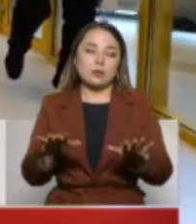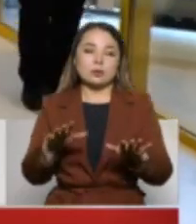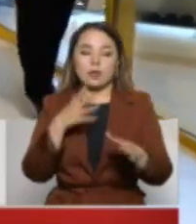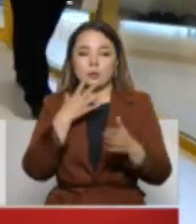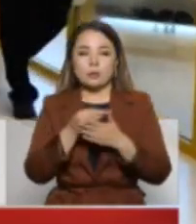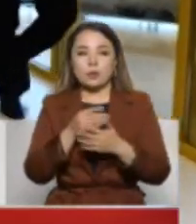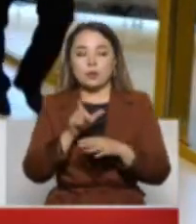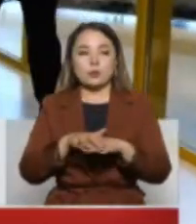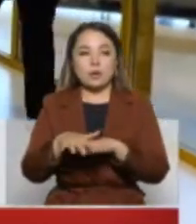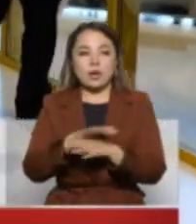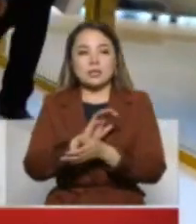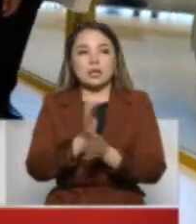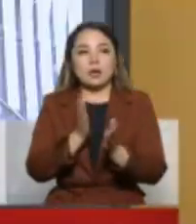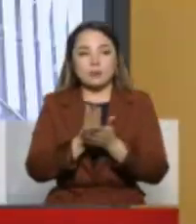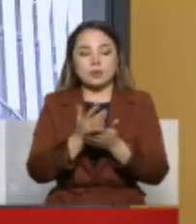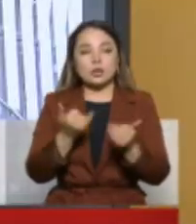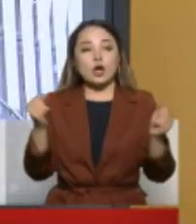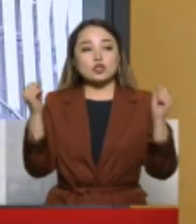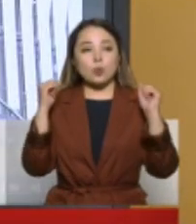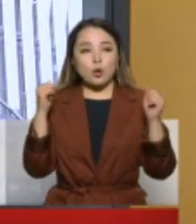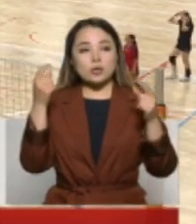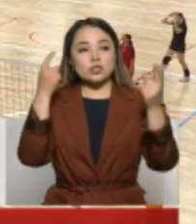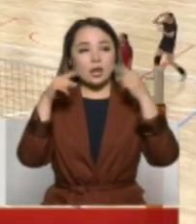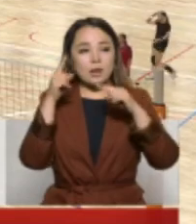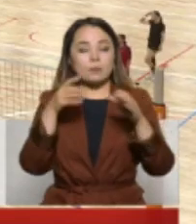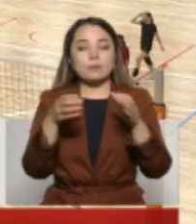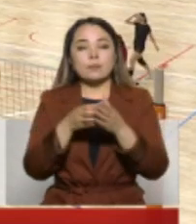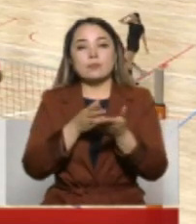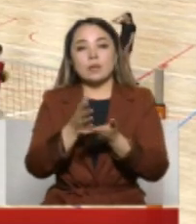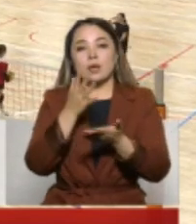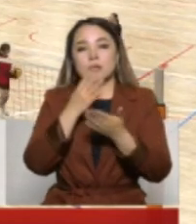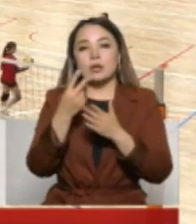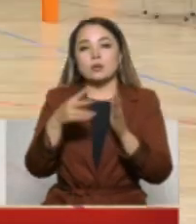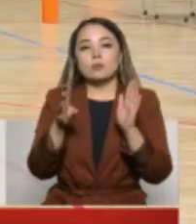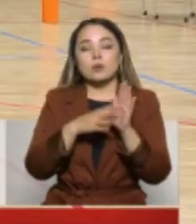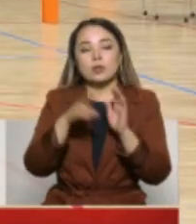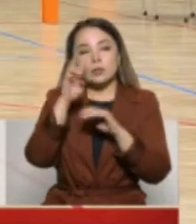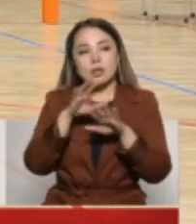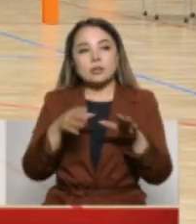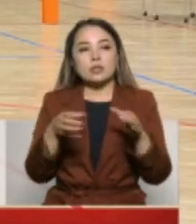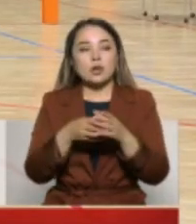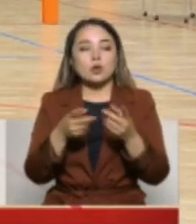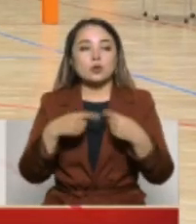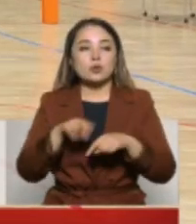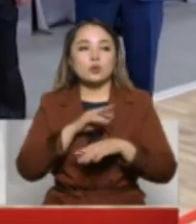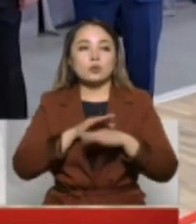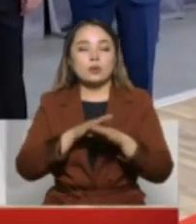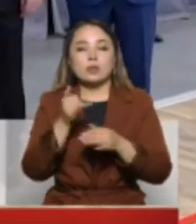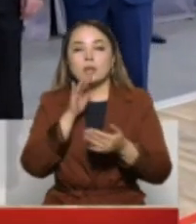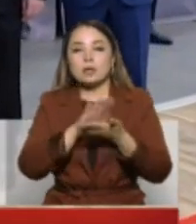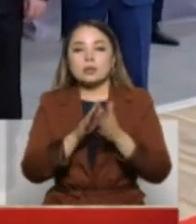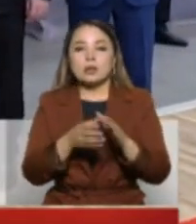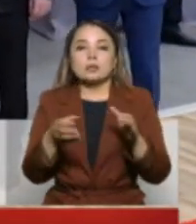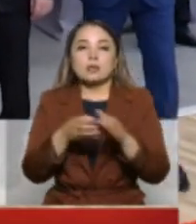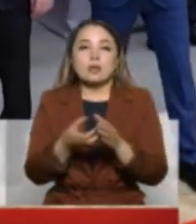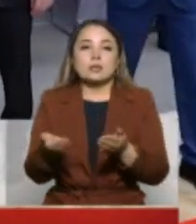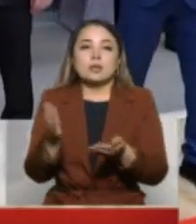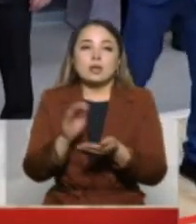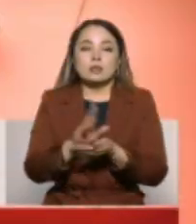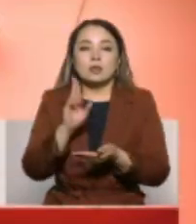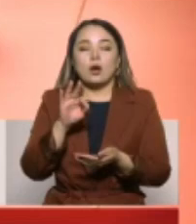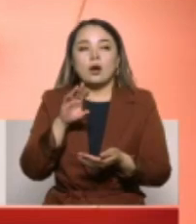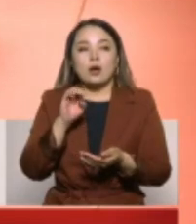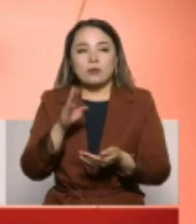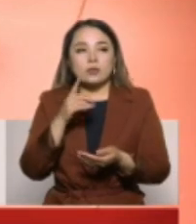көп ауданда бой көтерген. Мұнда спорт, шығармашылық, білім бағыттар бойынша 29 үйірме жұмыс істейді. Заманауи нысанның жұмысымен танысқан Қасым Жомарт